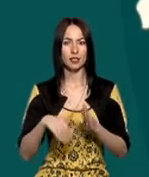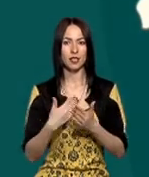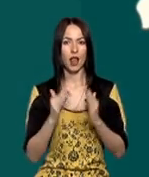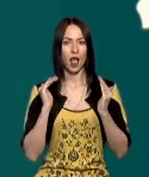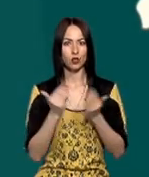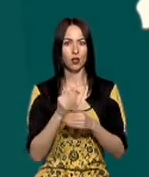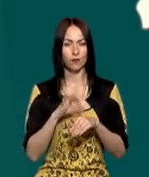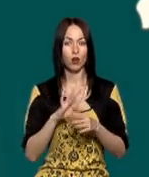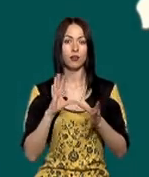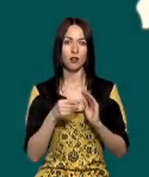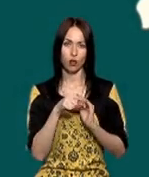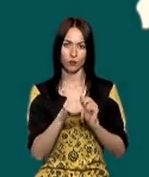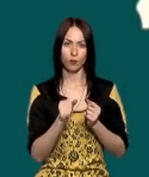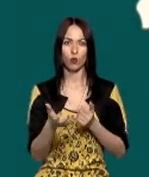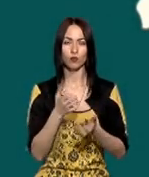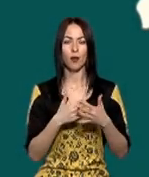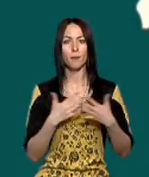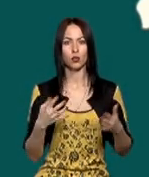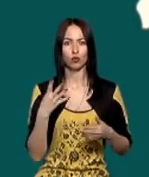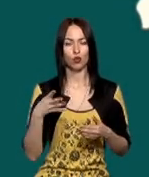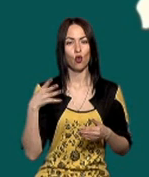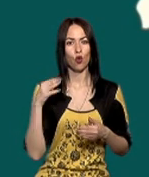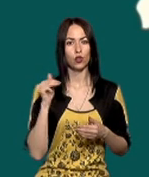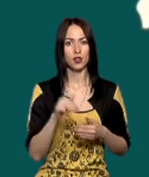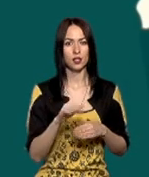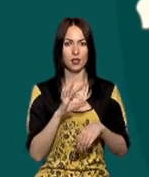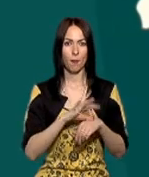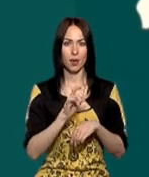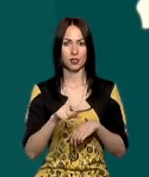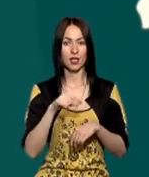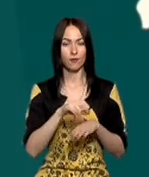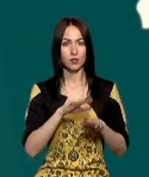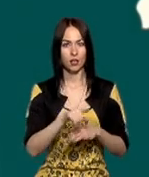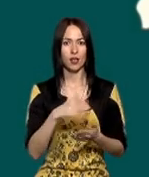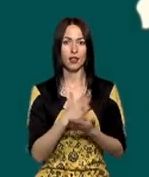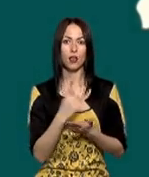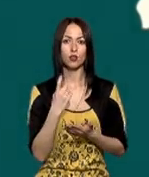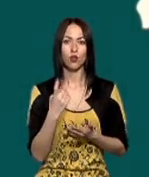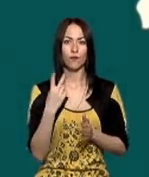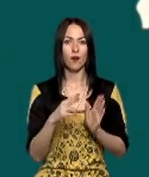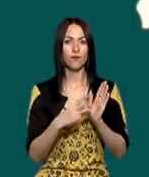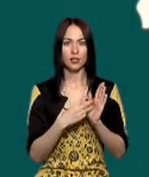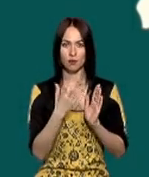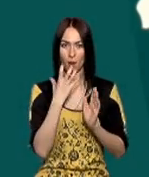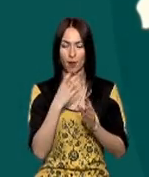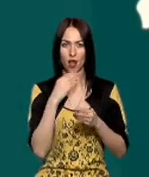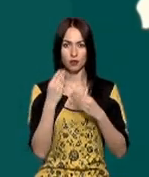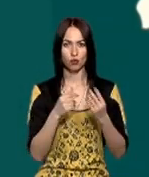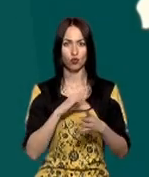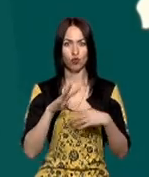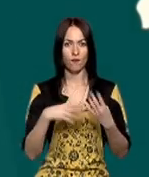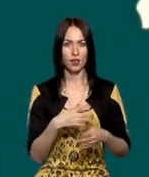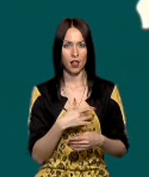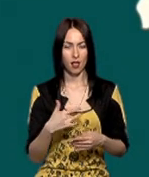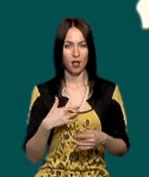хворих. Загалом там можуть прийняти більше 4 тисяч пацієнтів. У цих закладах є 128 апаратів штучної вентиляції легень.